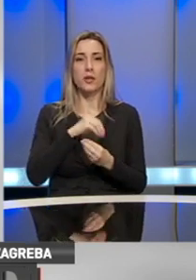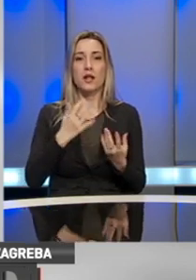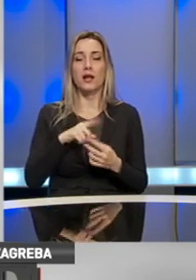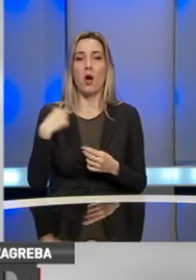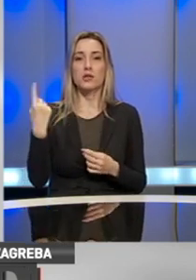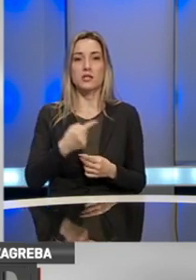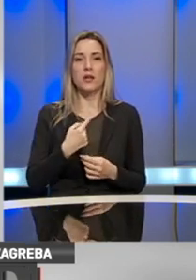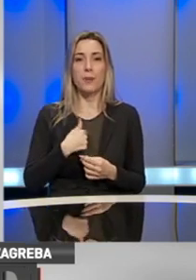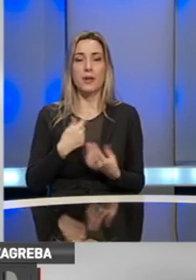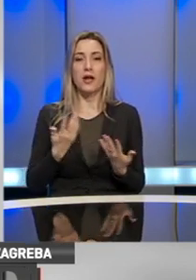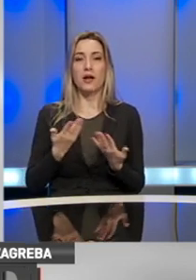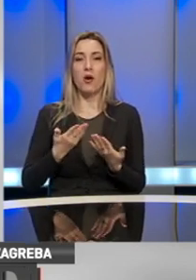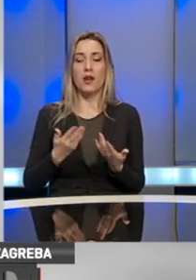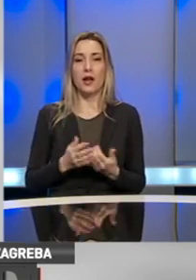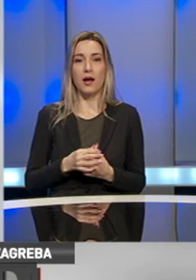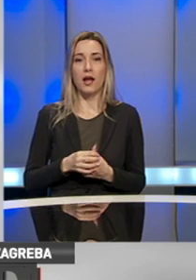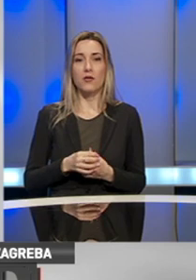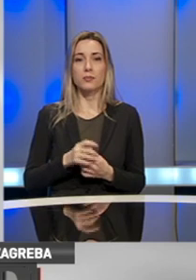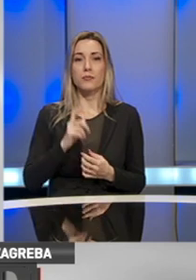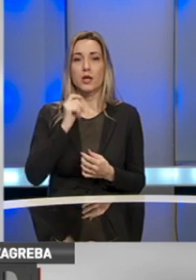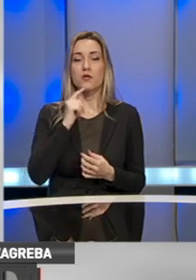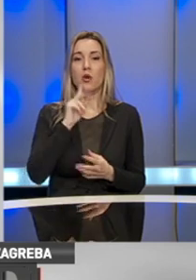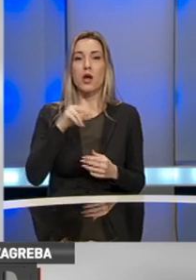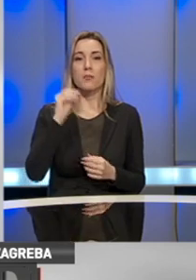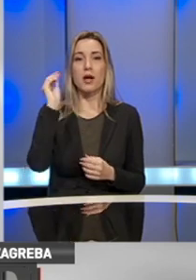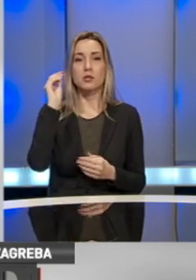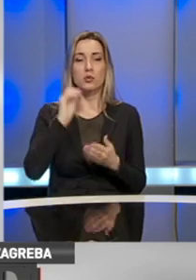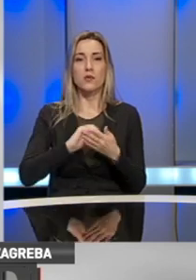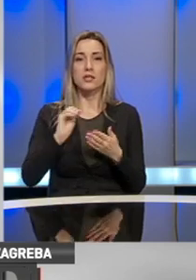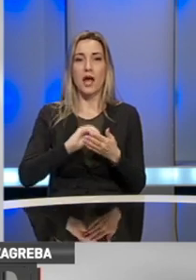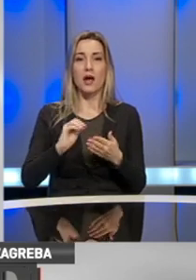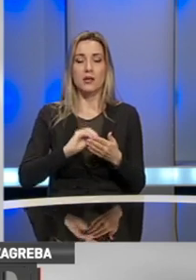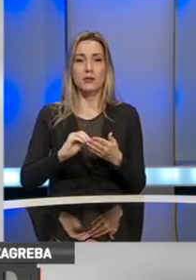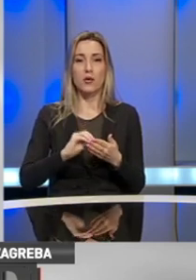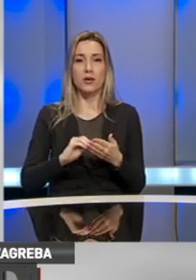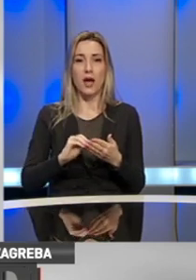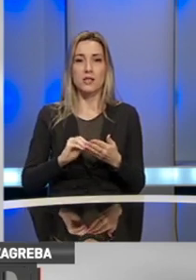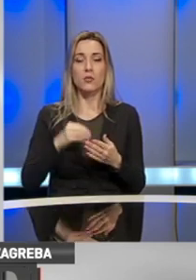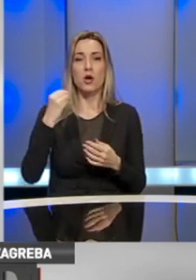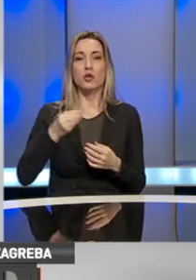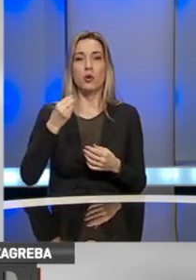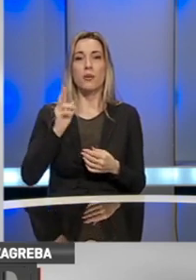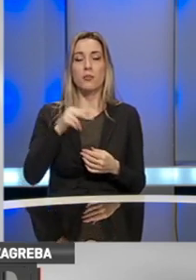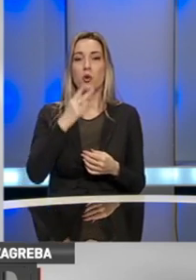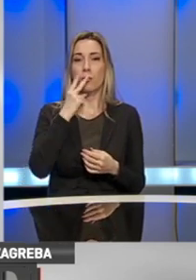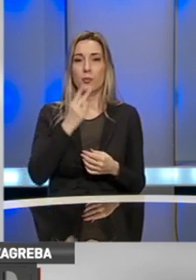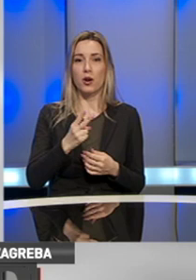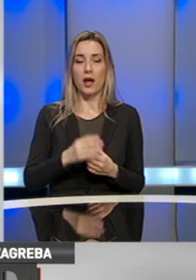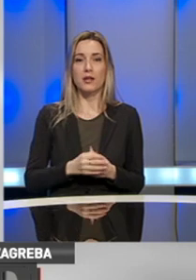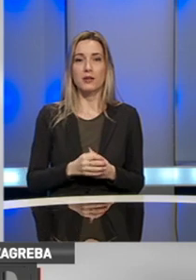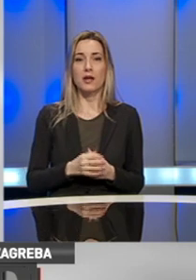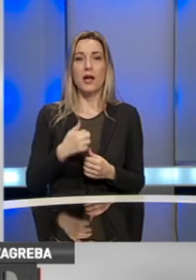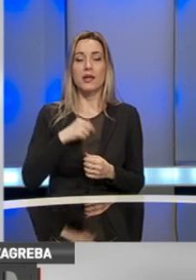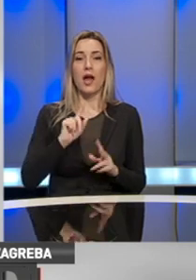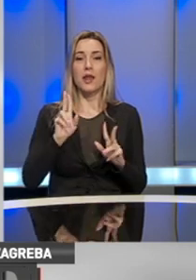dijelu kao nekakav čovjek koji ima iskustva s novinarstvom i dokumentarist mogu promatrati priče. Odgovore ja ne